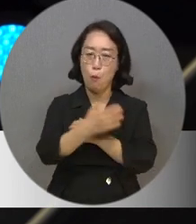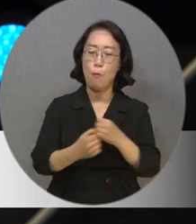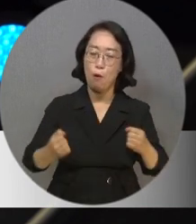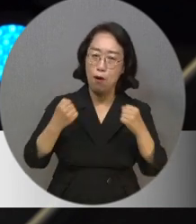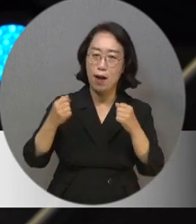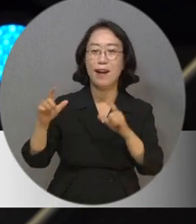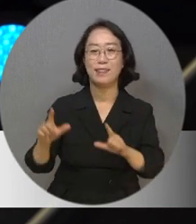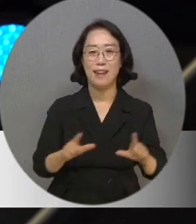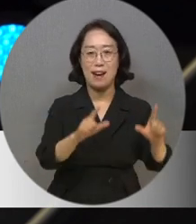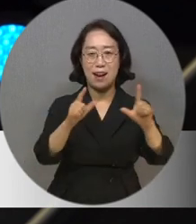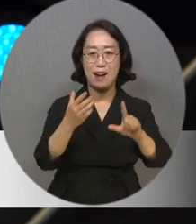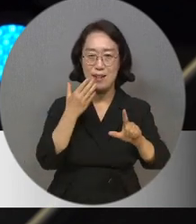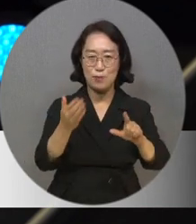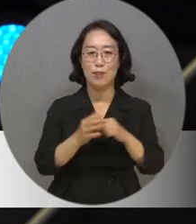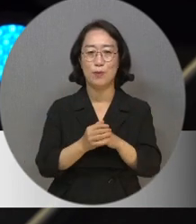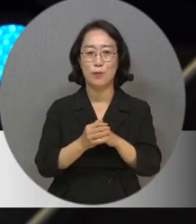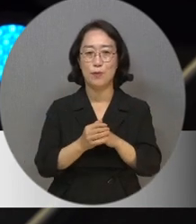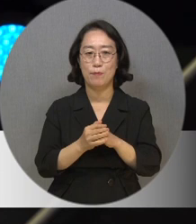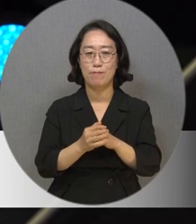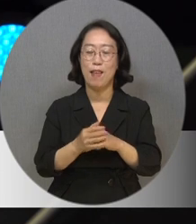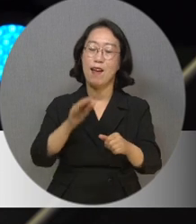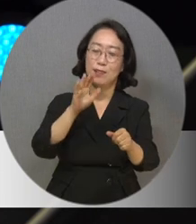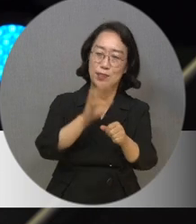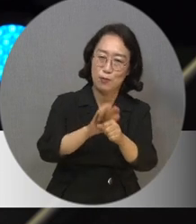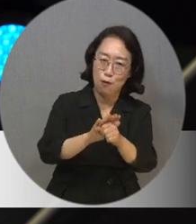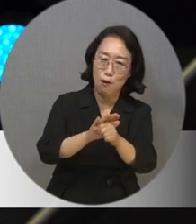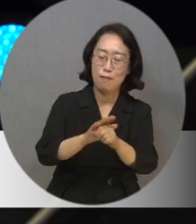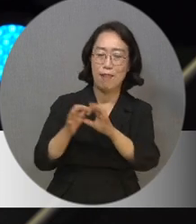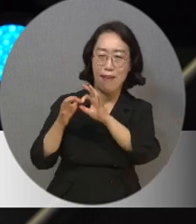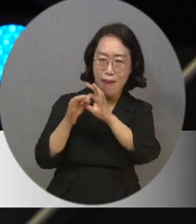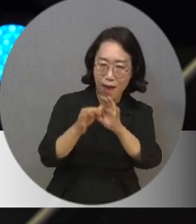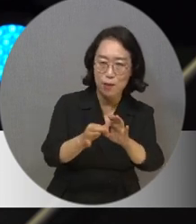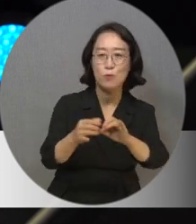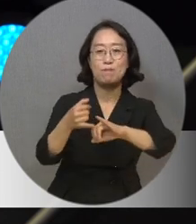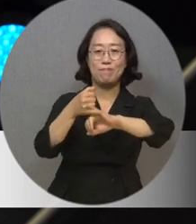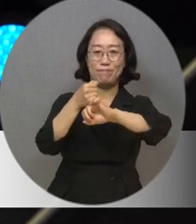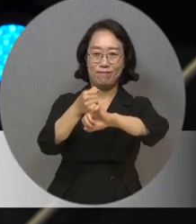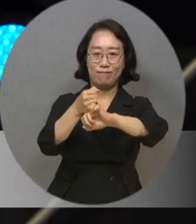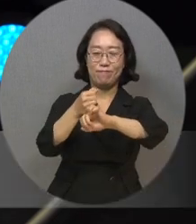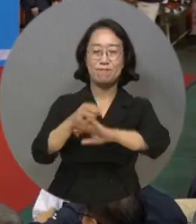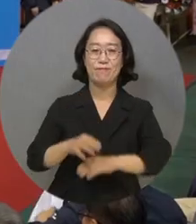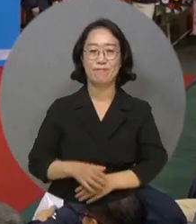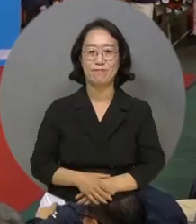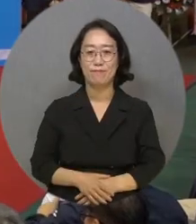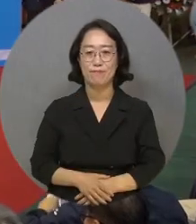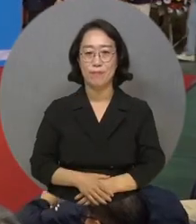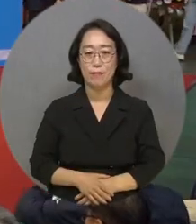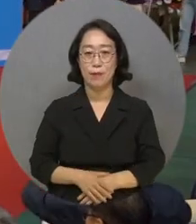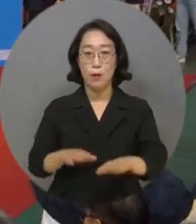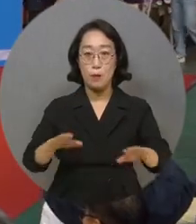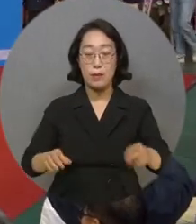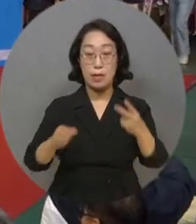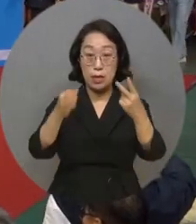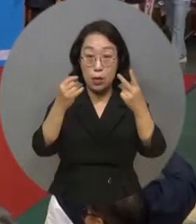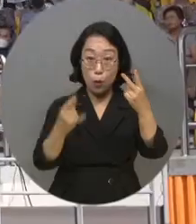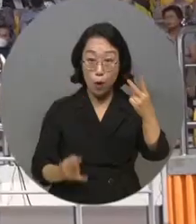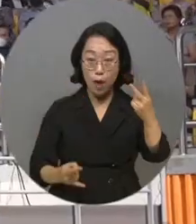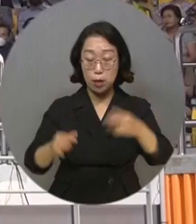건강하게 살아갈 수 있도록 적극적인 지원을 아끼지 않겠습니다. 이번 제2회